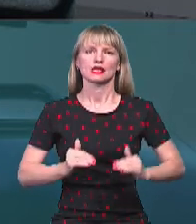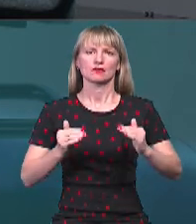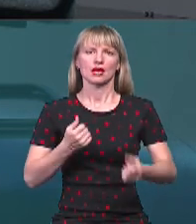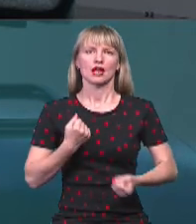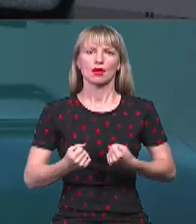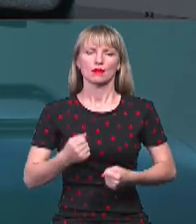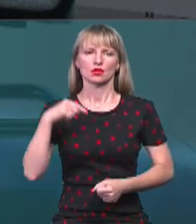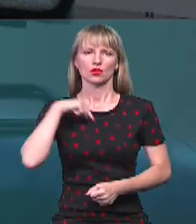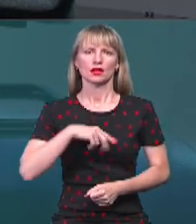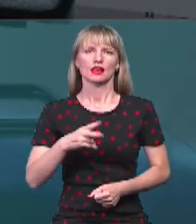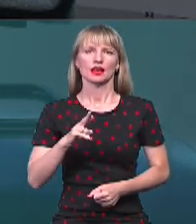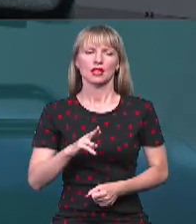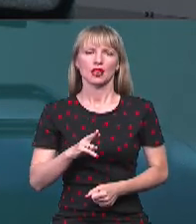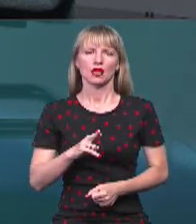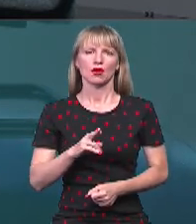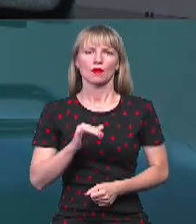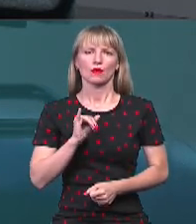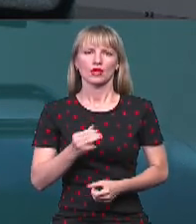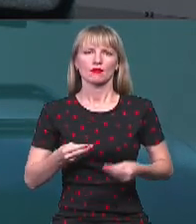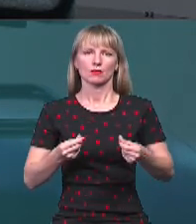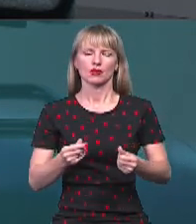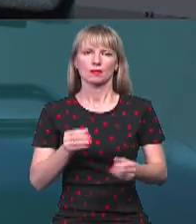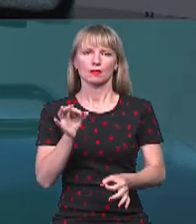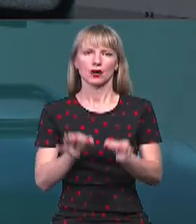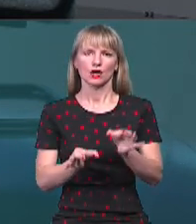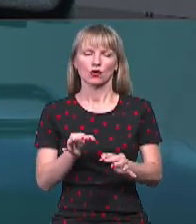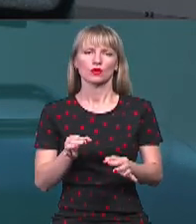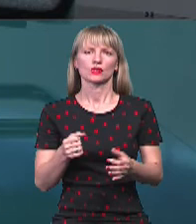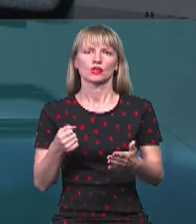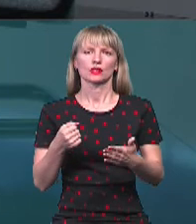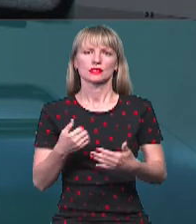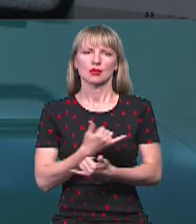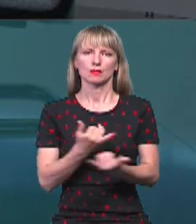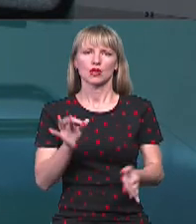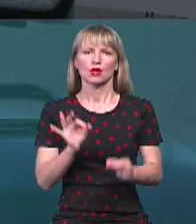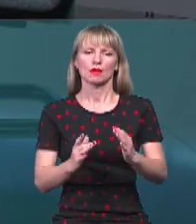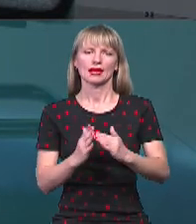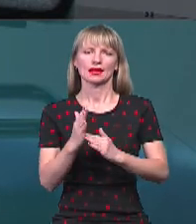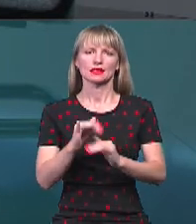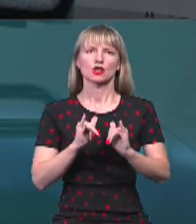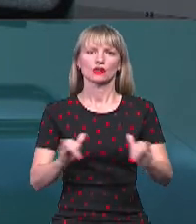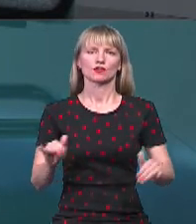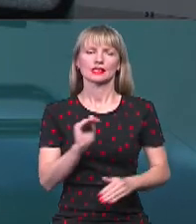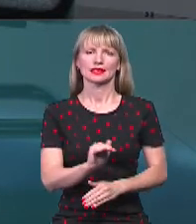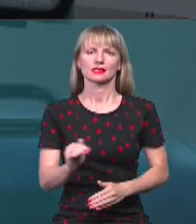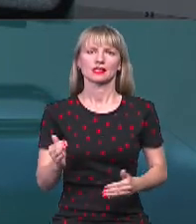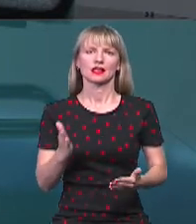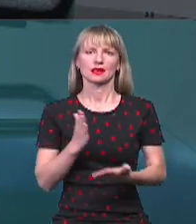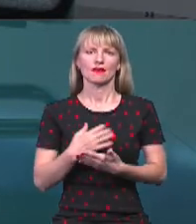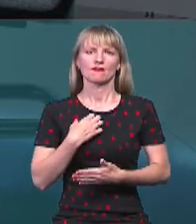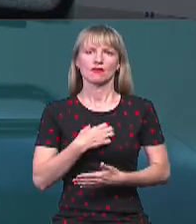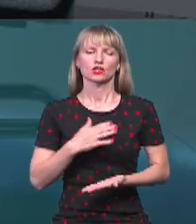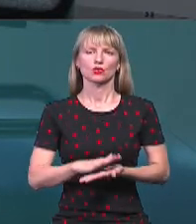стійкості організму до несприятливих впливів довкілля, забезпечує нормальний ріст та розвиток дітей, є